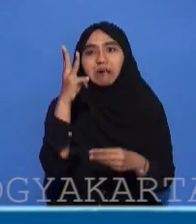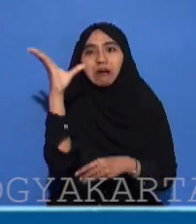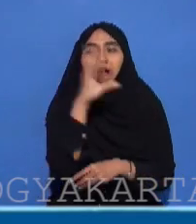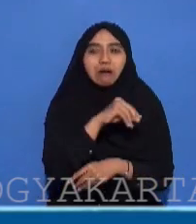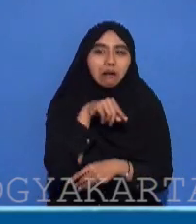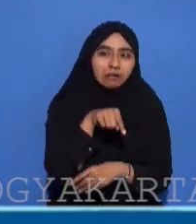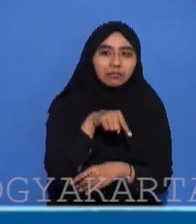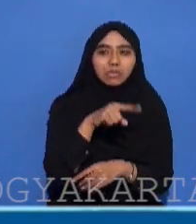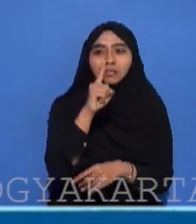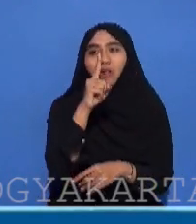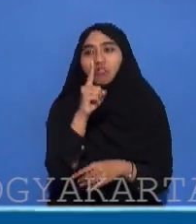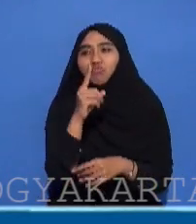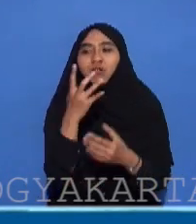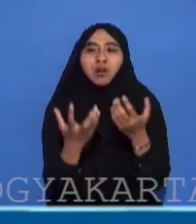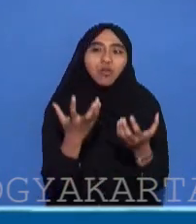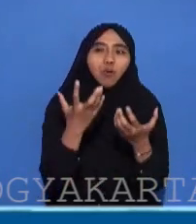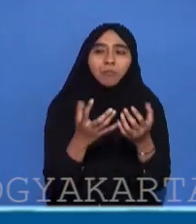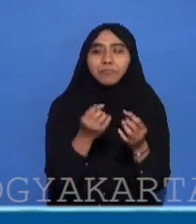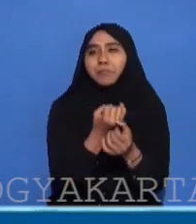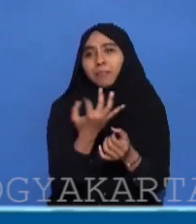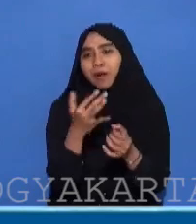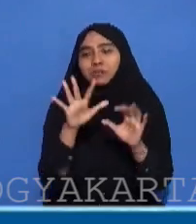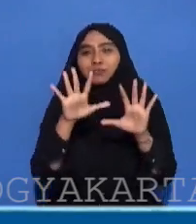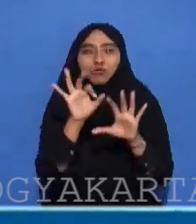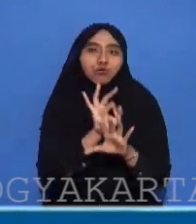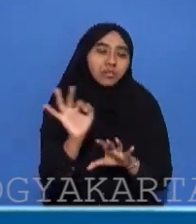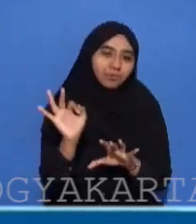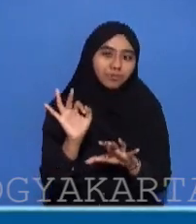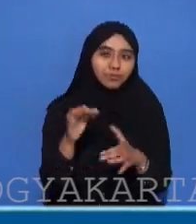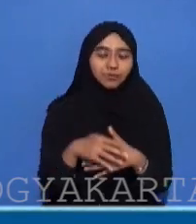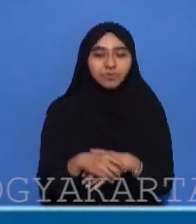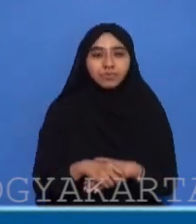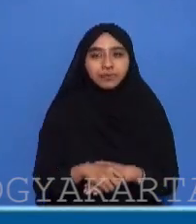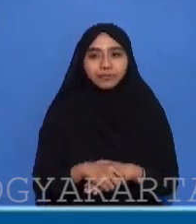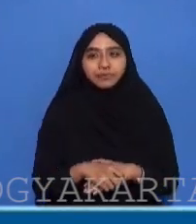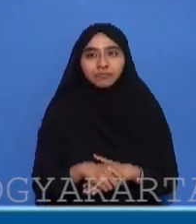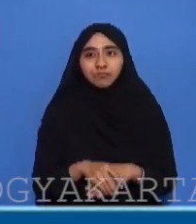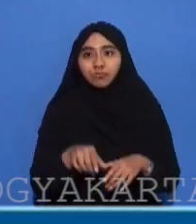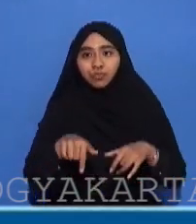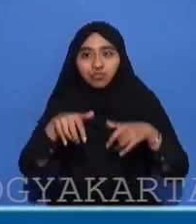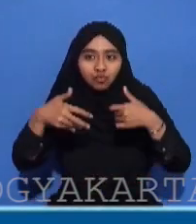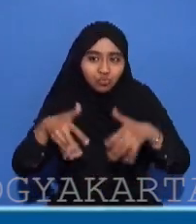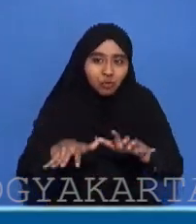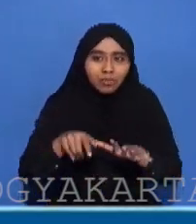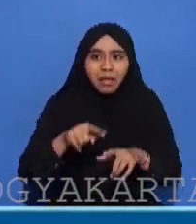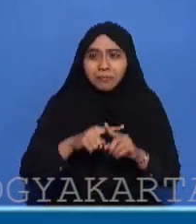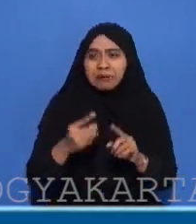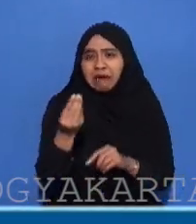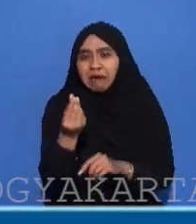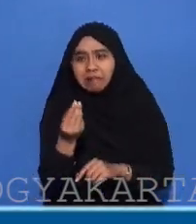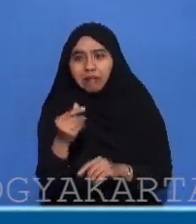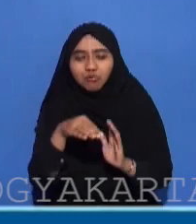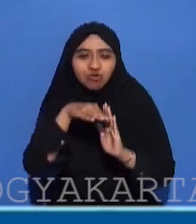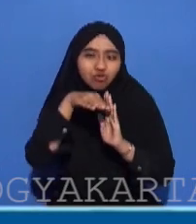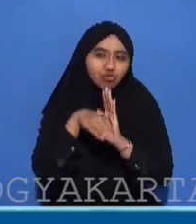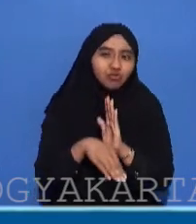Setunggal kilo kacang menika dipun kerto aji Rp100.000. Sanadyan kapetang sampun sae, ananging regi menika mandhap kapanengaken